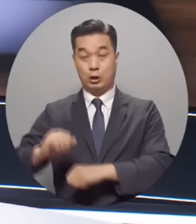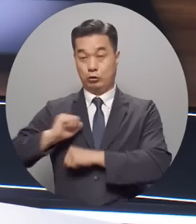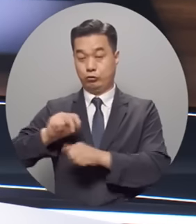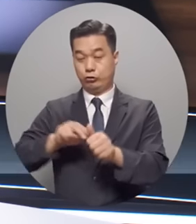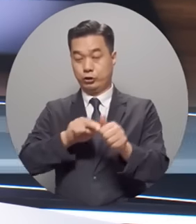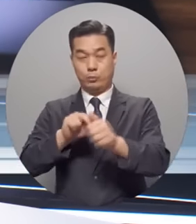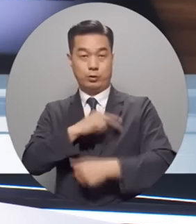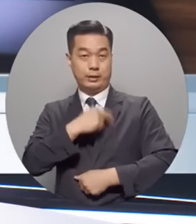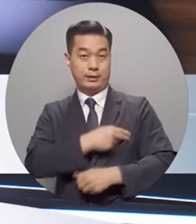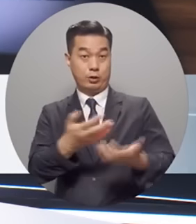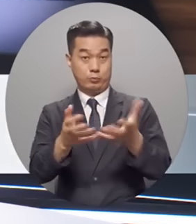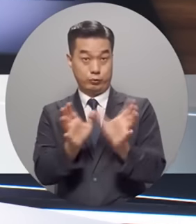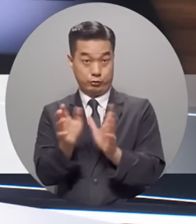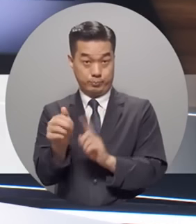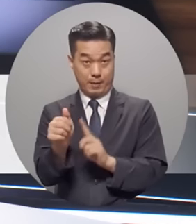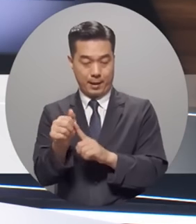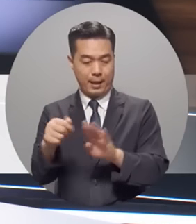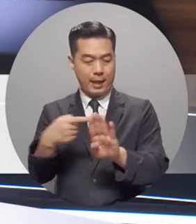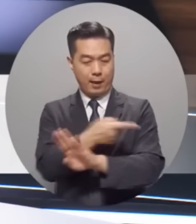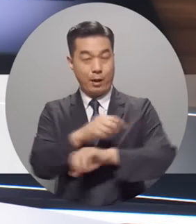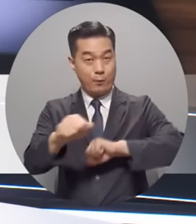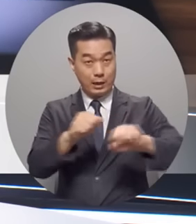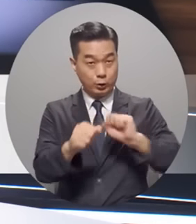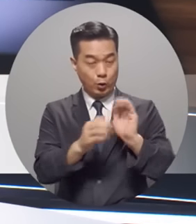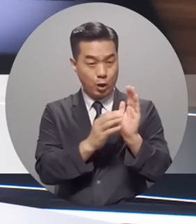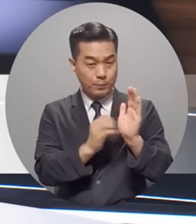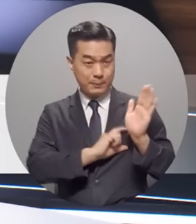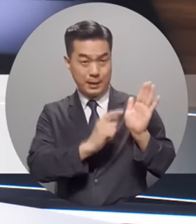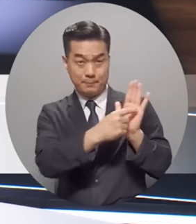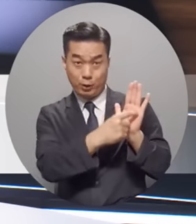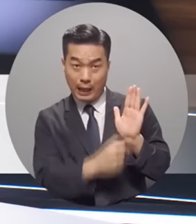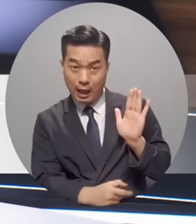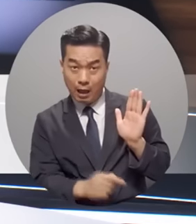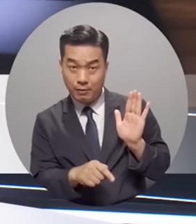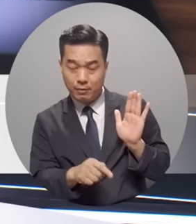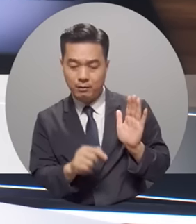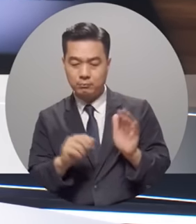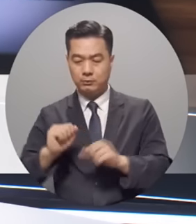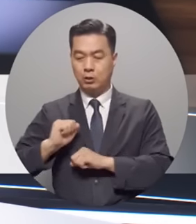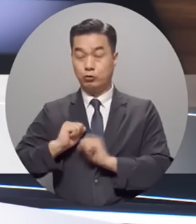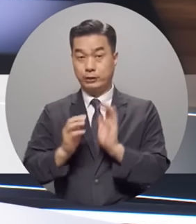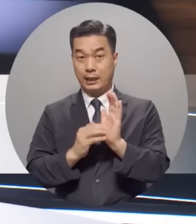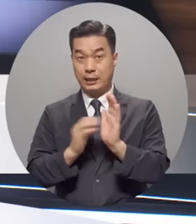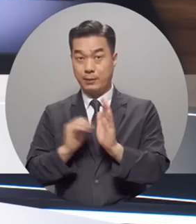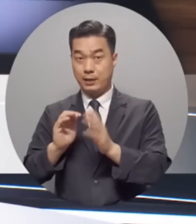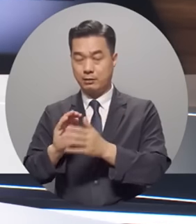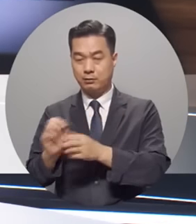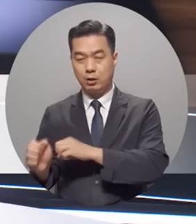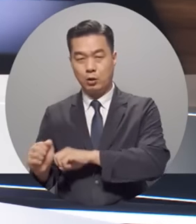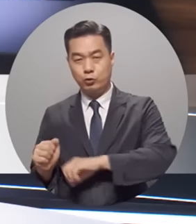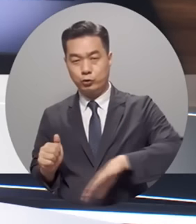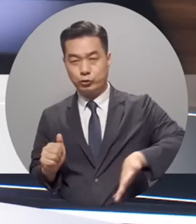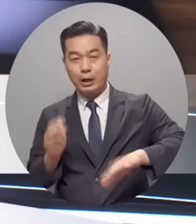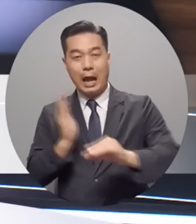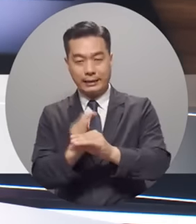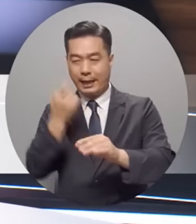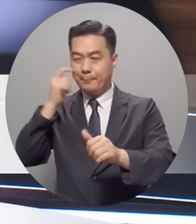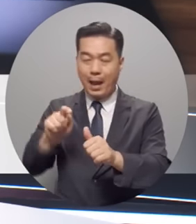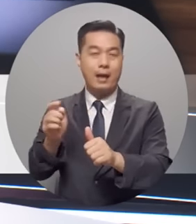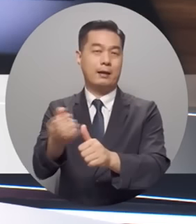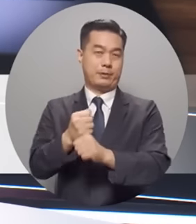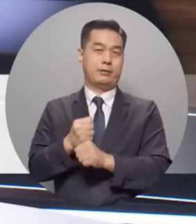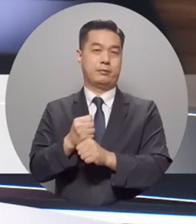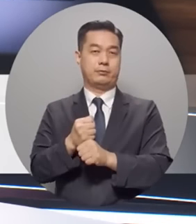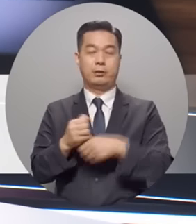국군정보사령부 요원이 해외 활동 중인 우리 비밀요원 명단을 비롯한 군사 기밀을 유출하다 적발됐습니다. 중국